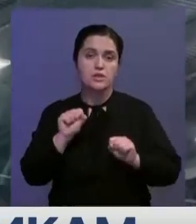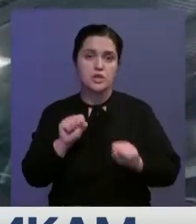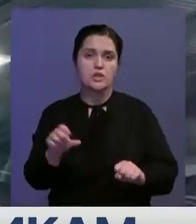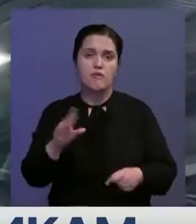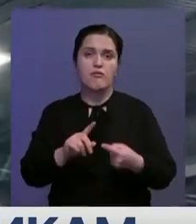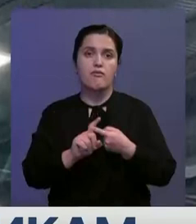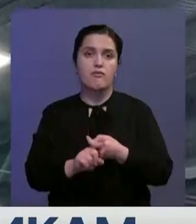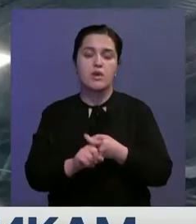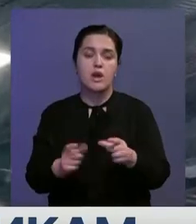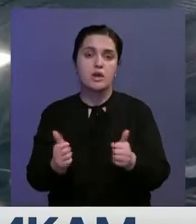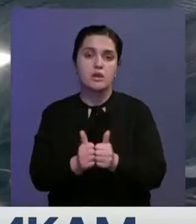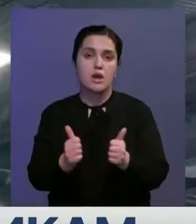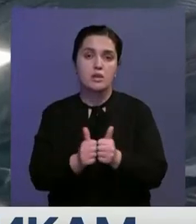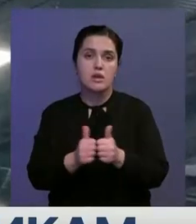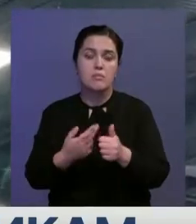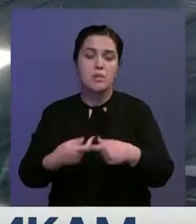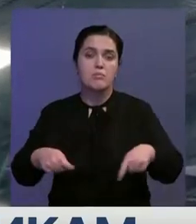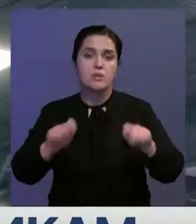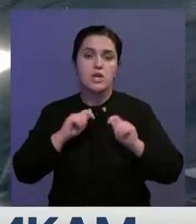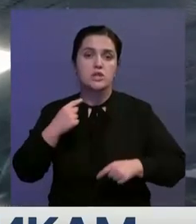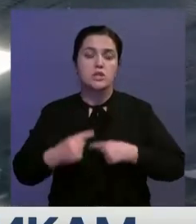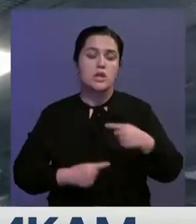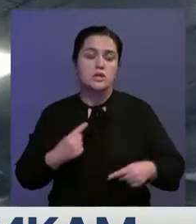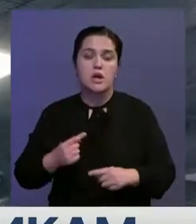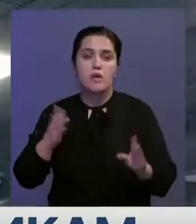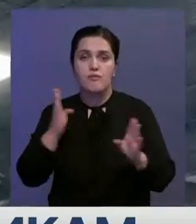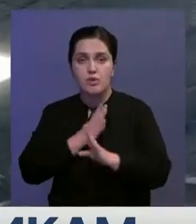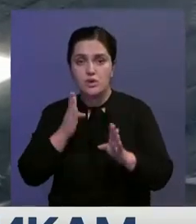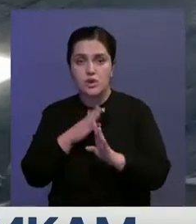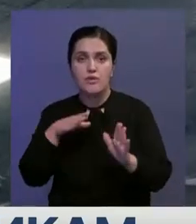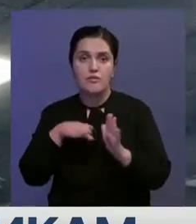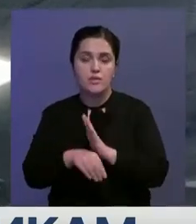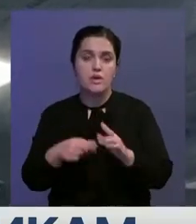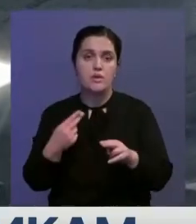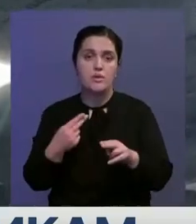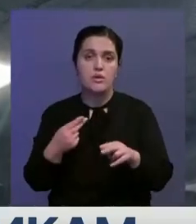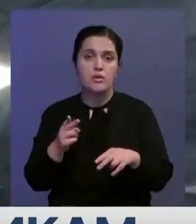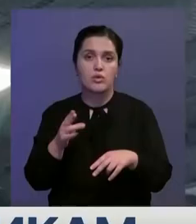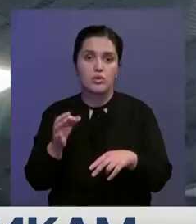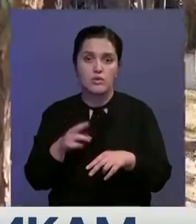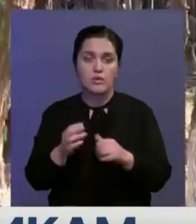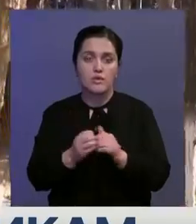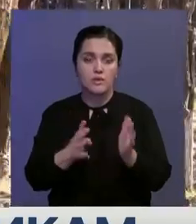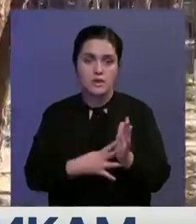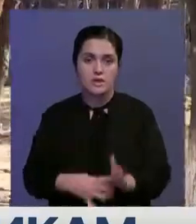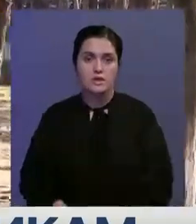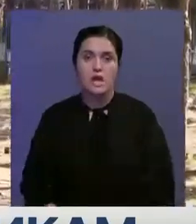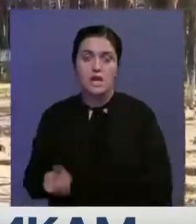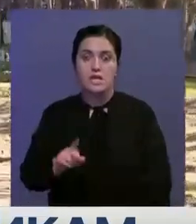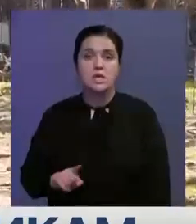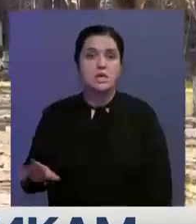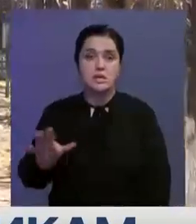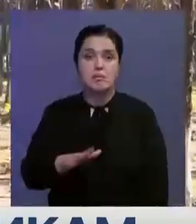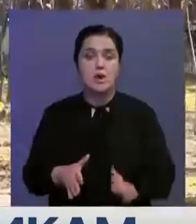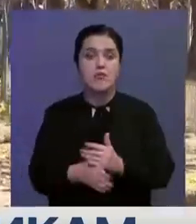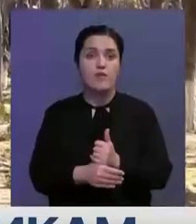всех вирусов вокруг, которые передаются воздушно-капельным путем, в том числе злосчастный COVID-19. На западе страны, в